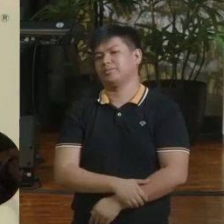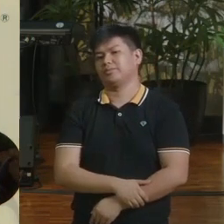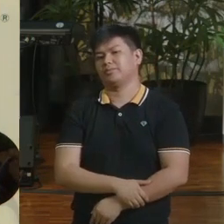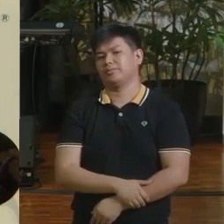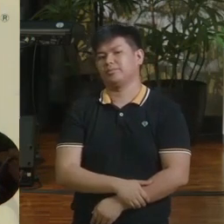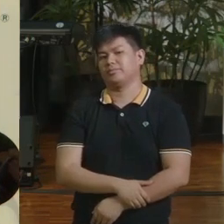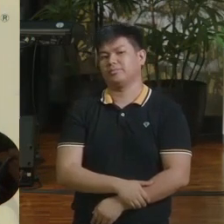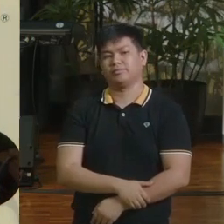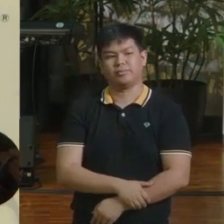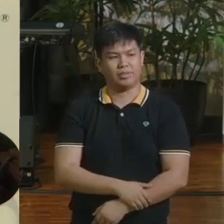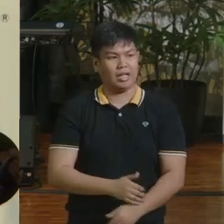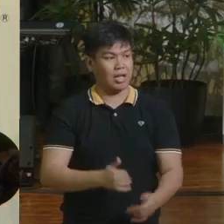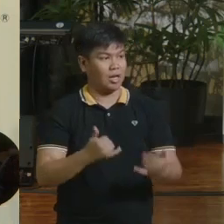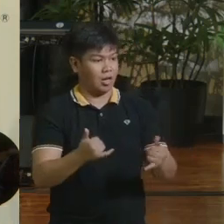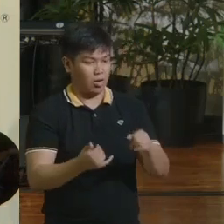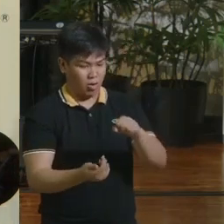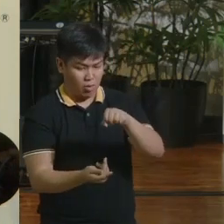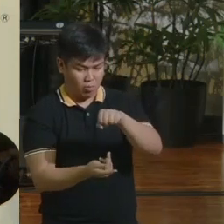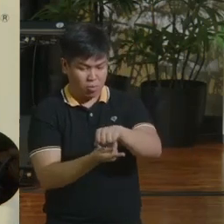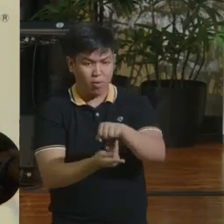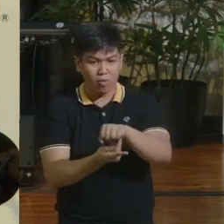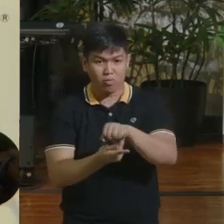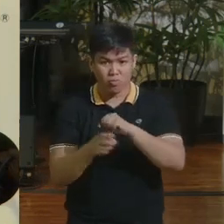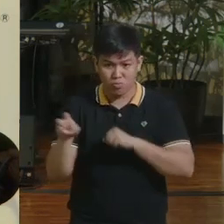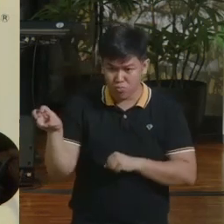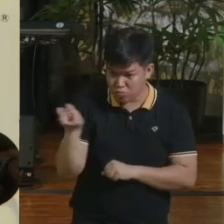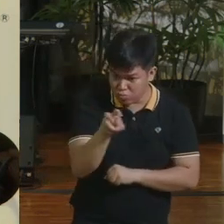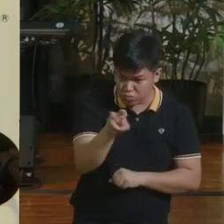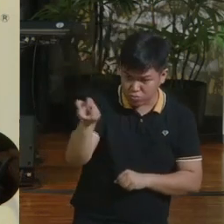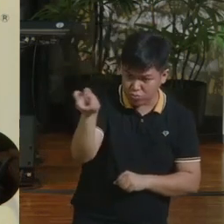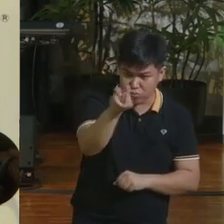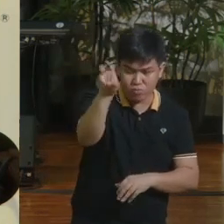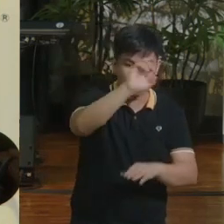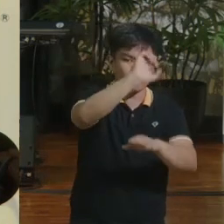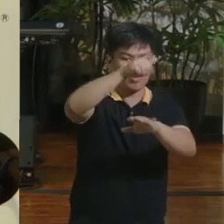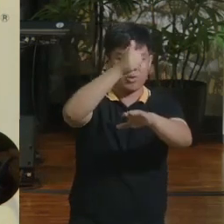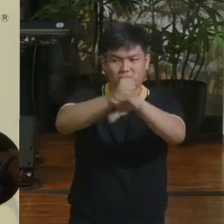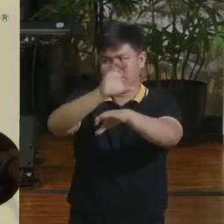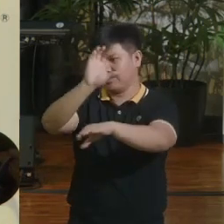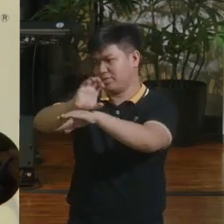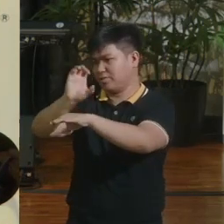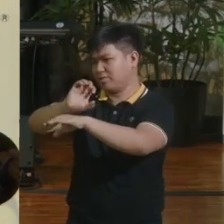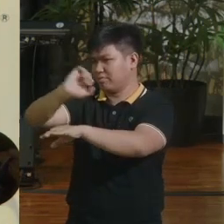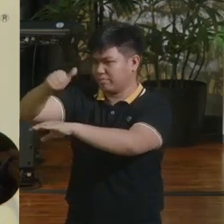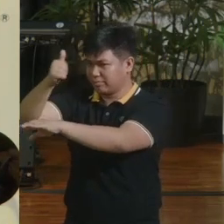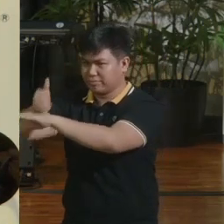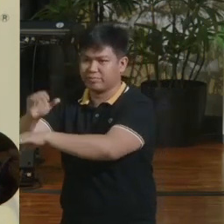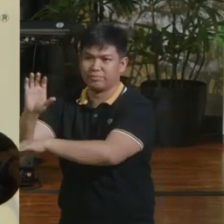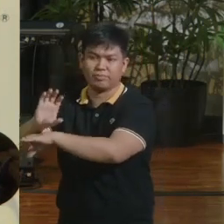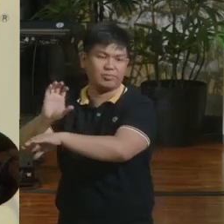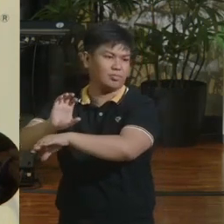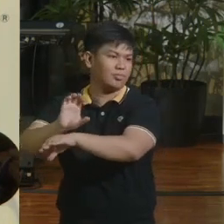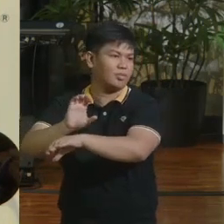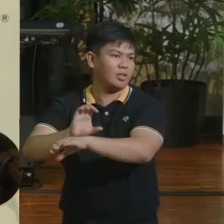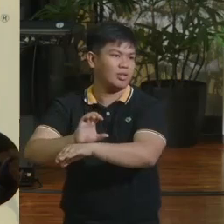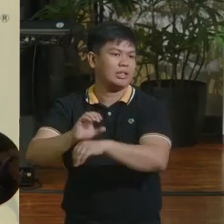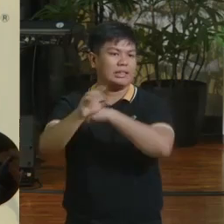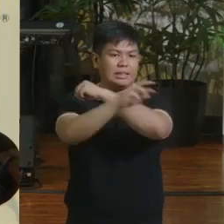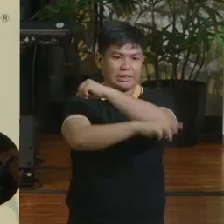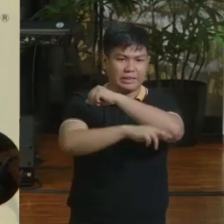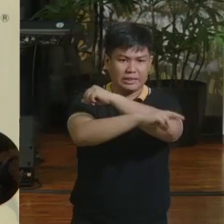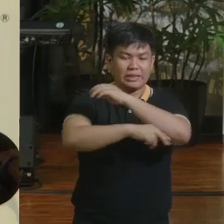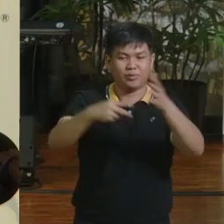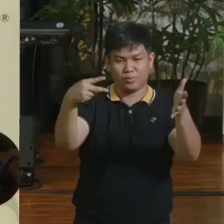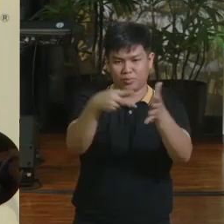pinadala siya sa Syria at Cilicia upang magpahayag ng ebanghelyo. Verses 21-24. Then I went into the regions of Syria